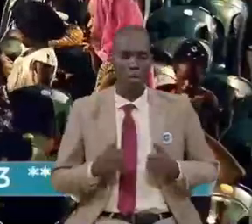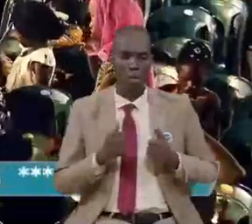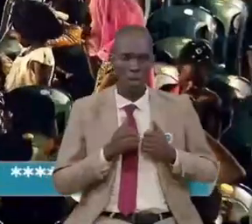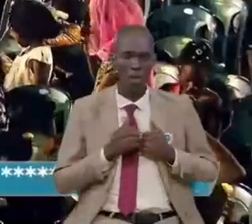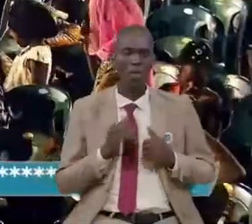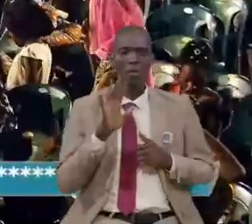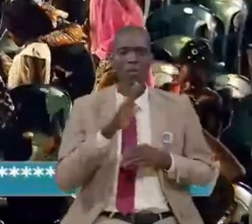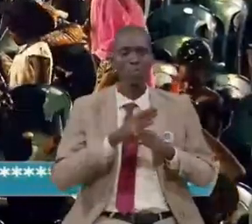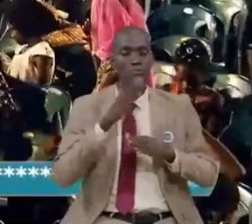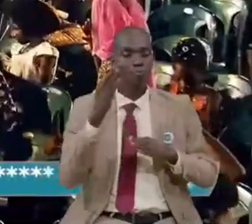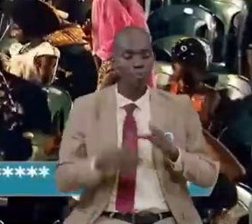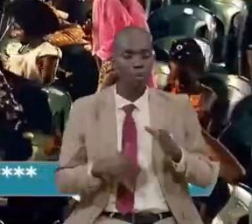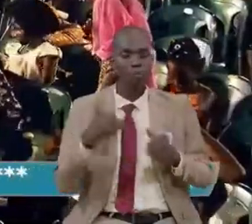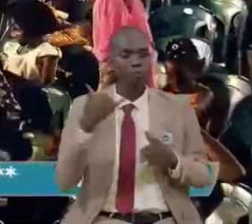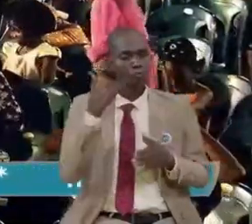maintenant